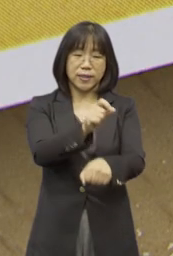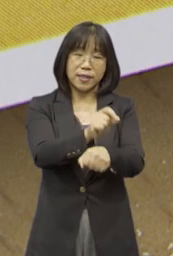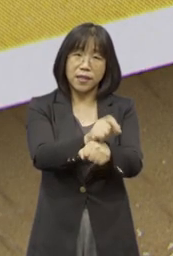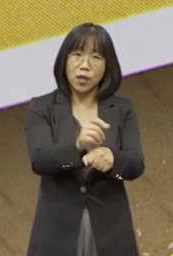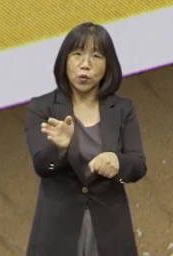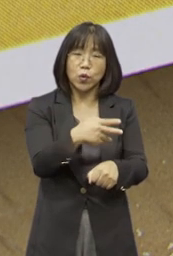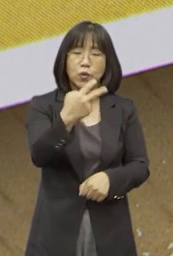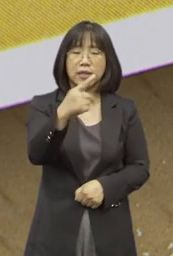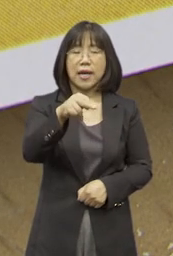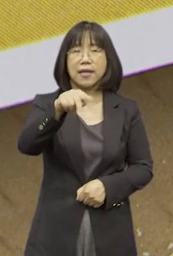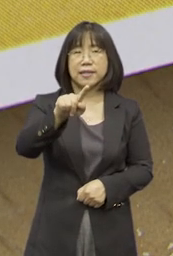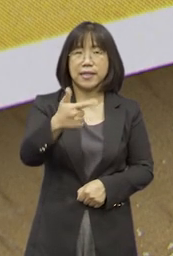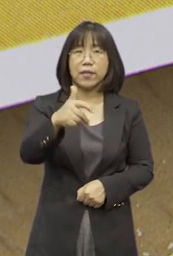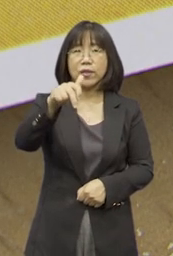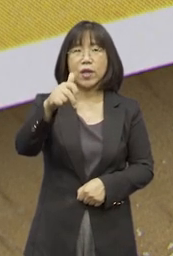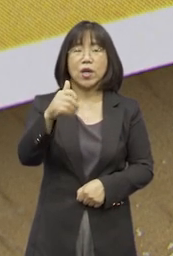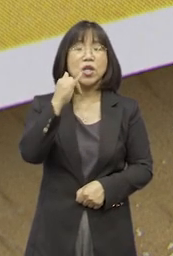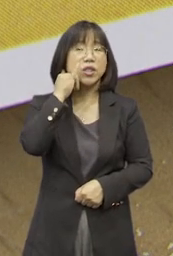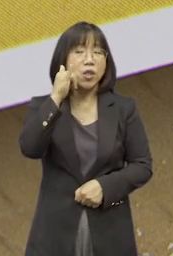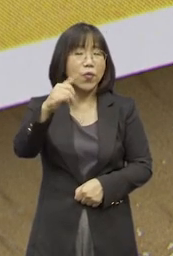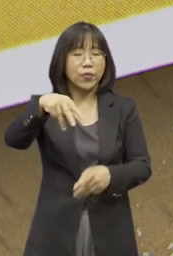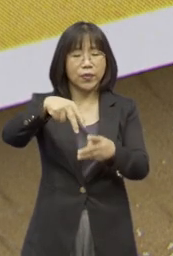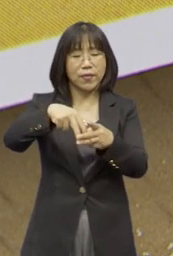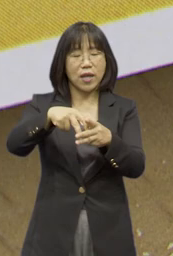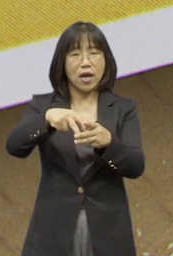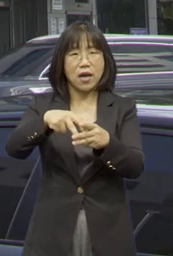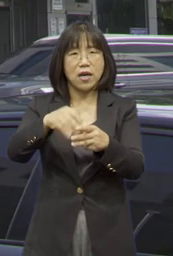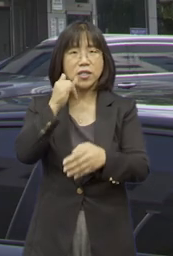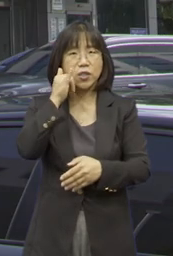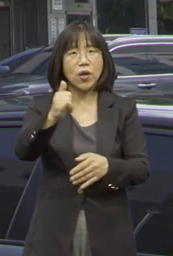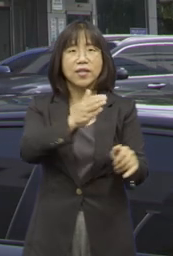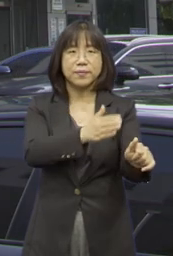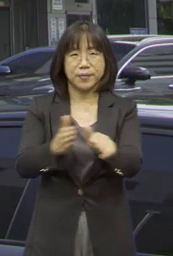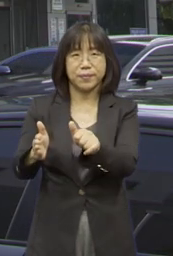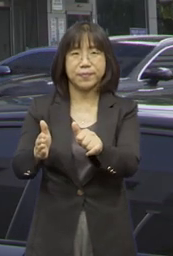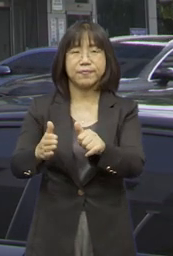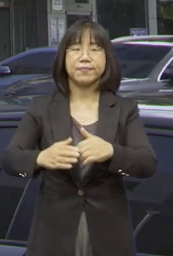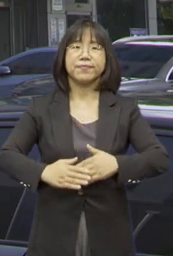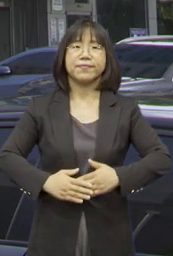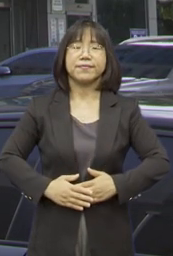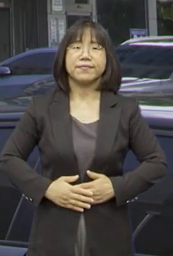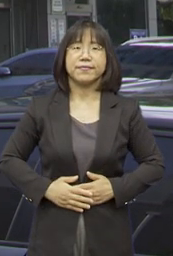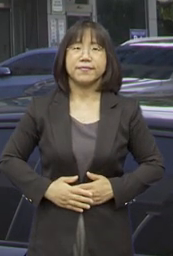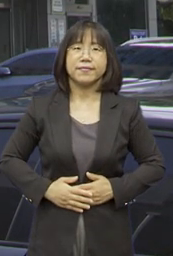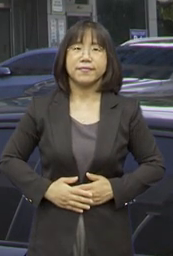구민은 거주지 동주민센터나 다산콜센터로 연락하면 됩니다.